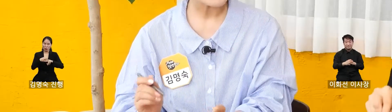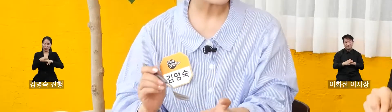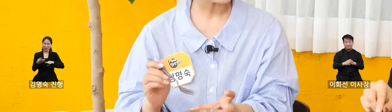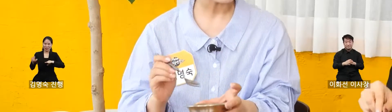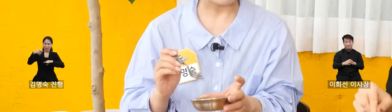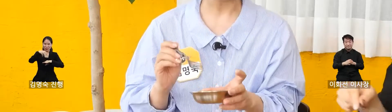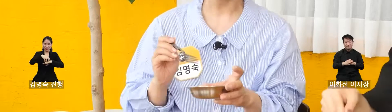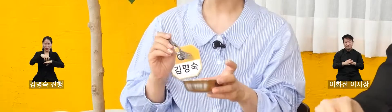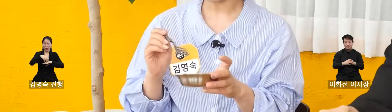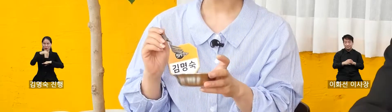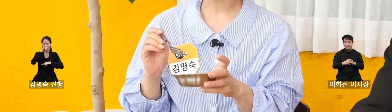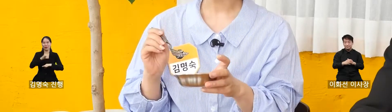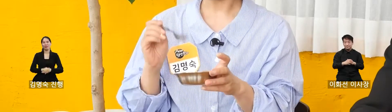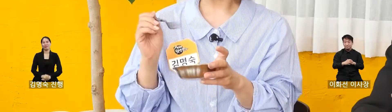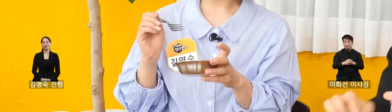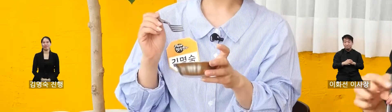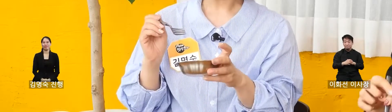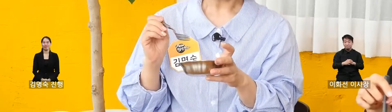올려줘가지고